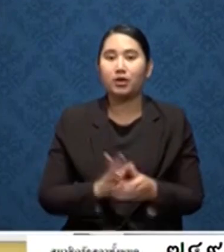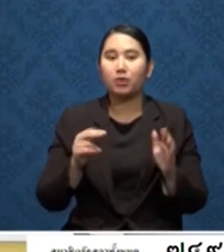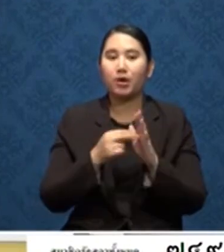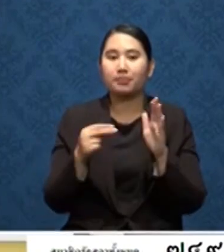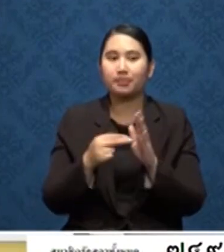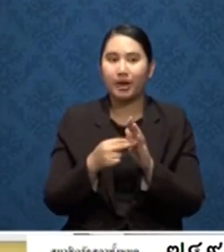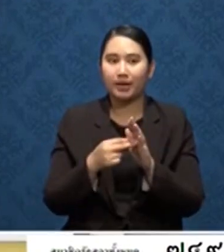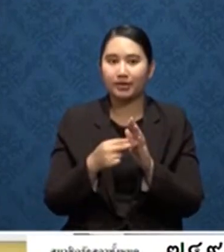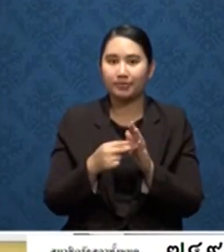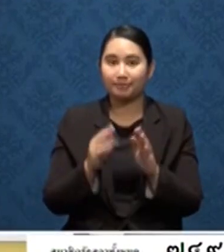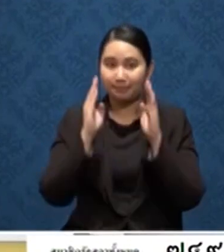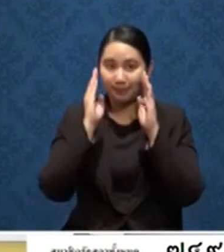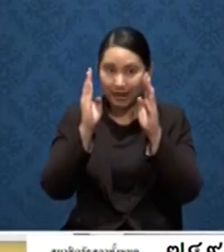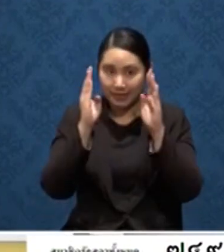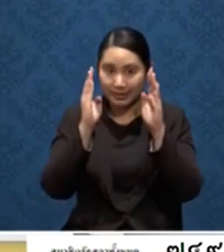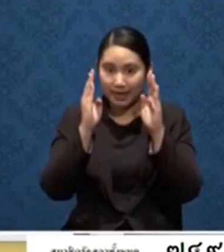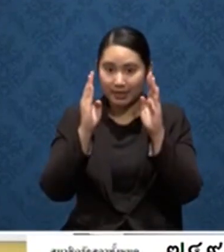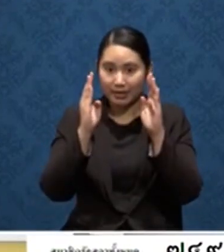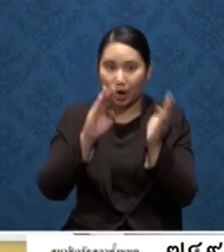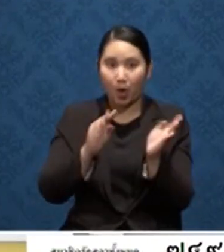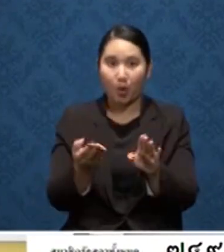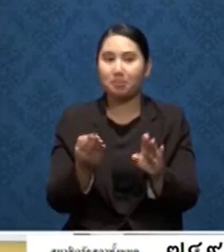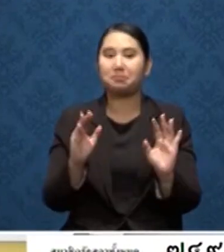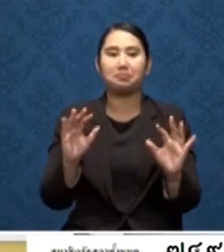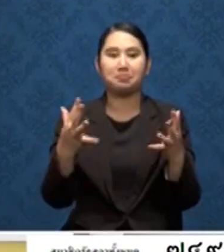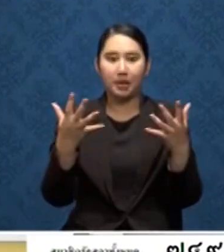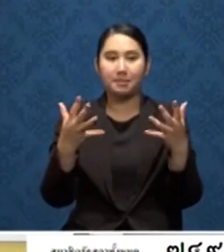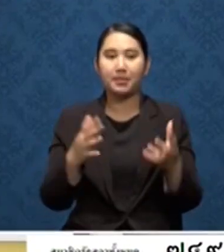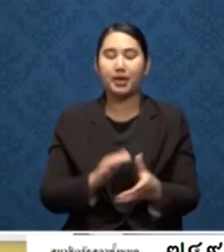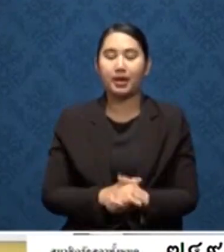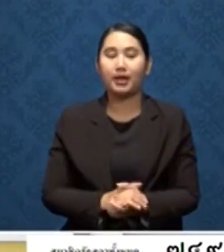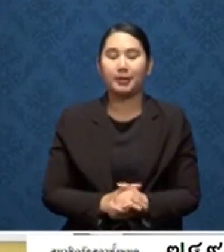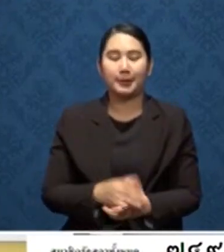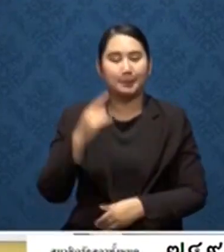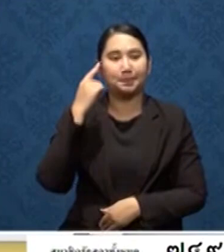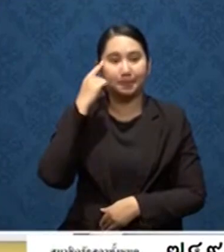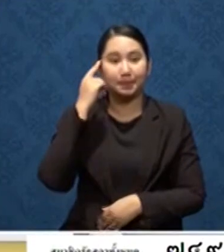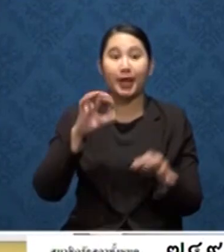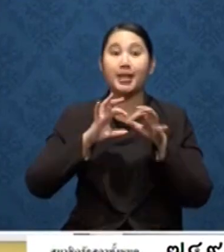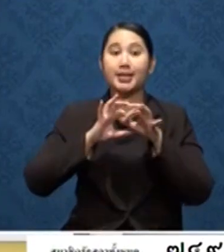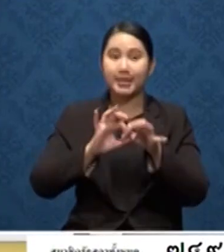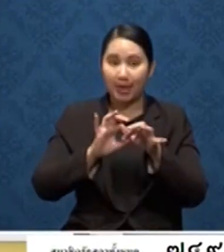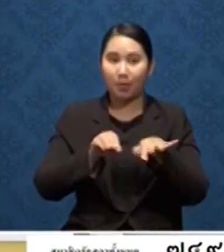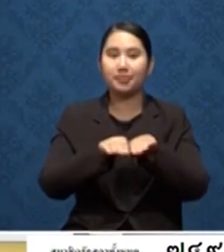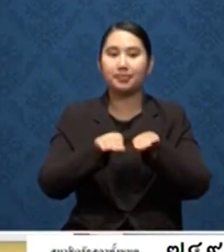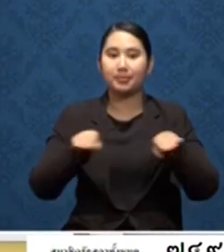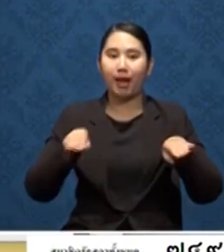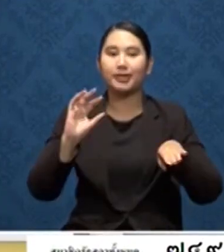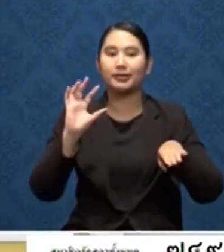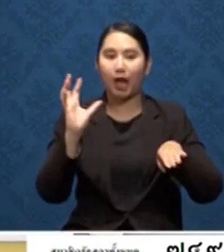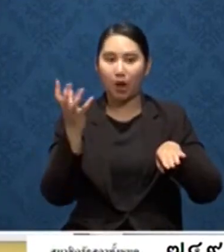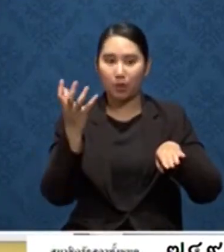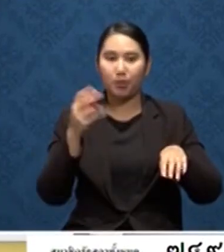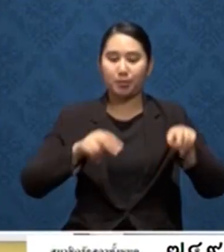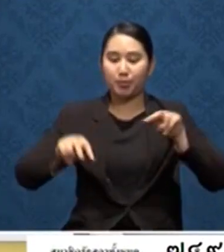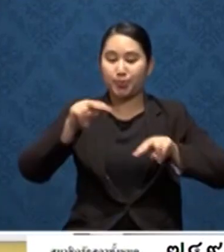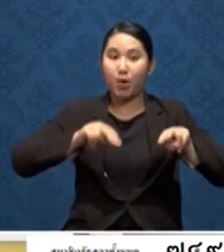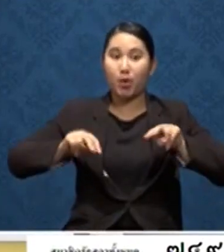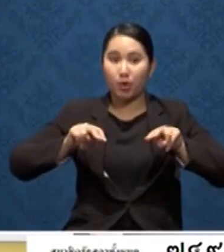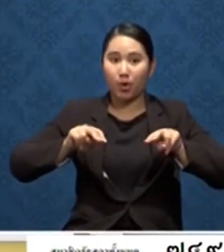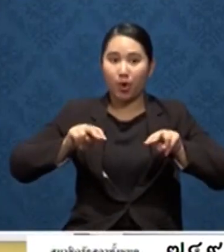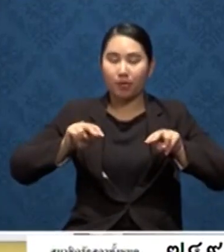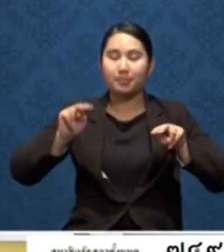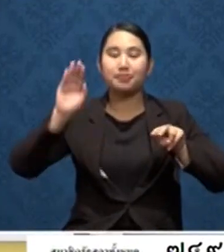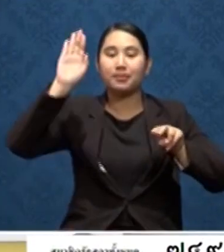มีเจตนาในการล้มล้างการปกครองและเป็นข้อเสนอที่สอดคล้องกับหลักสากลของการปกครองแบบประชาธิปไตย